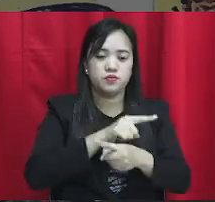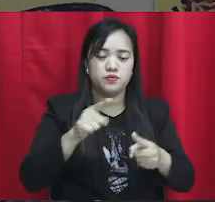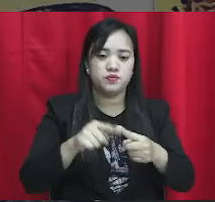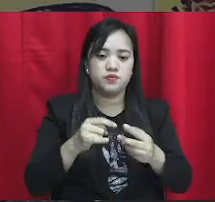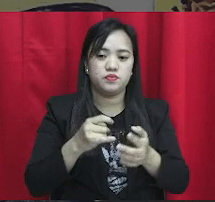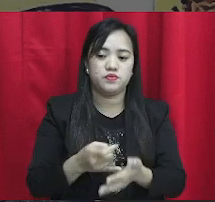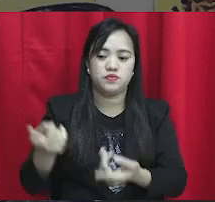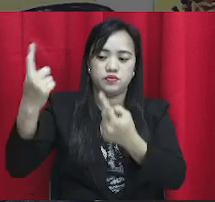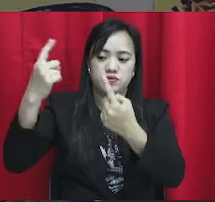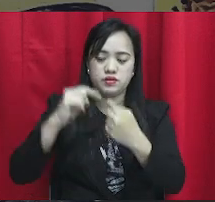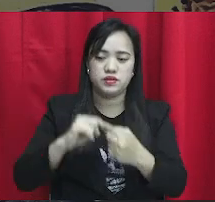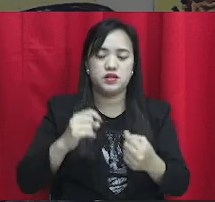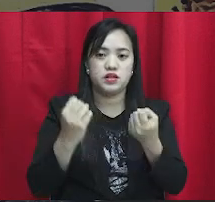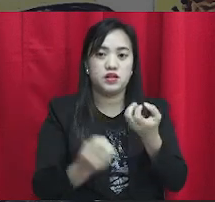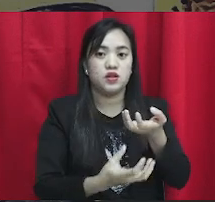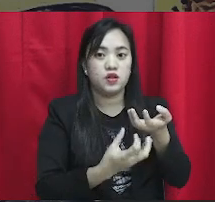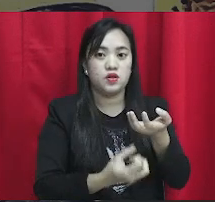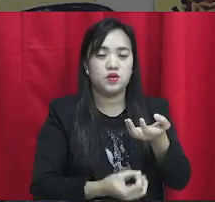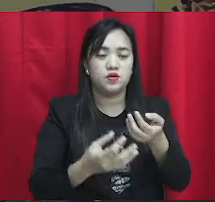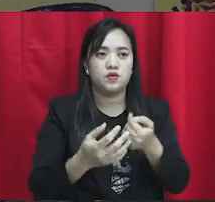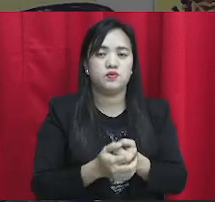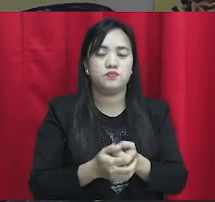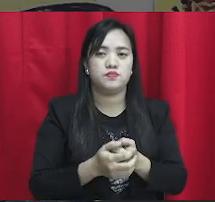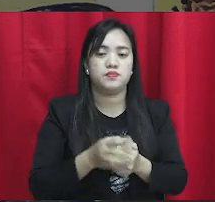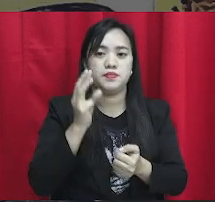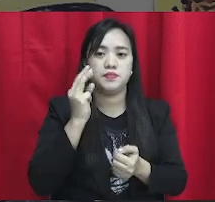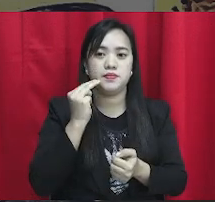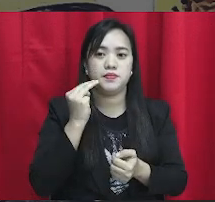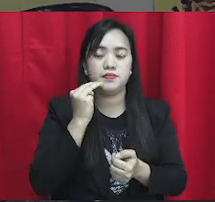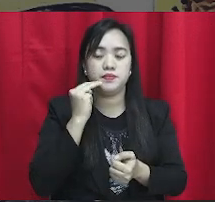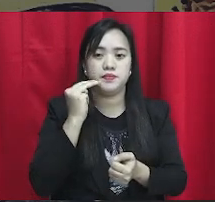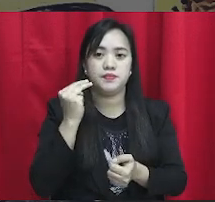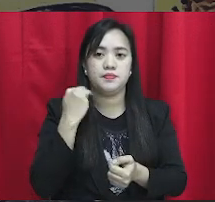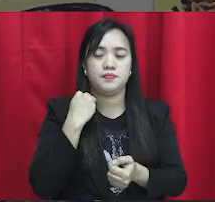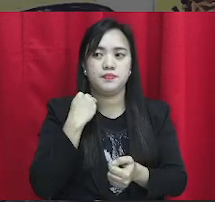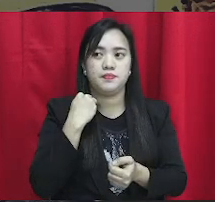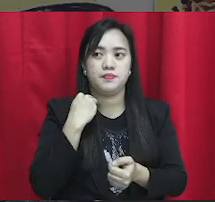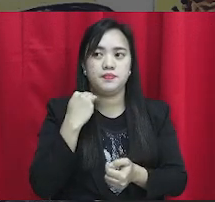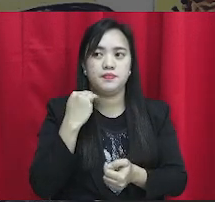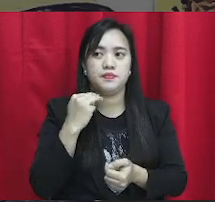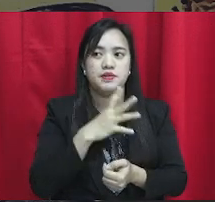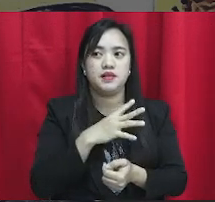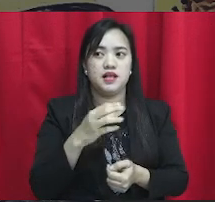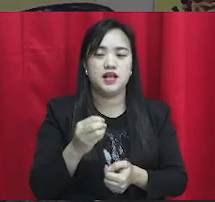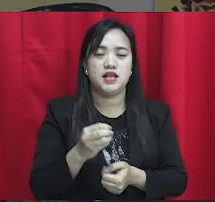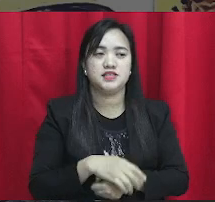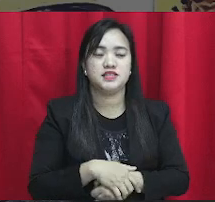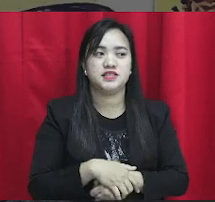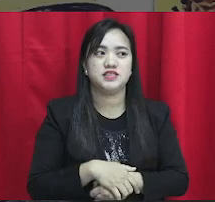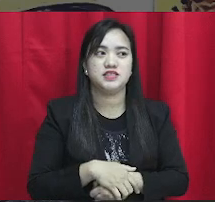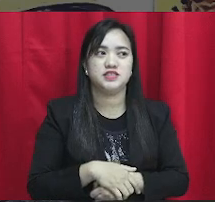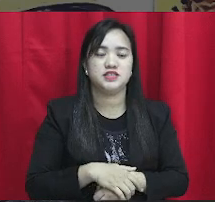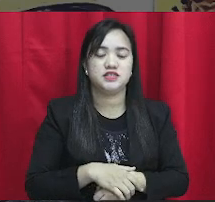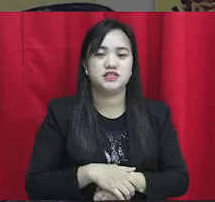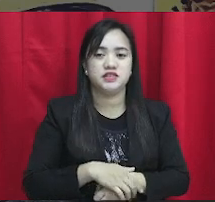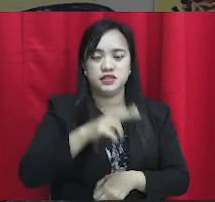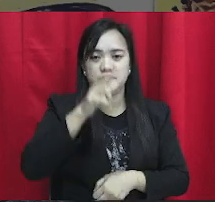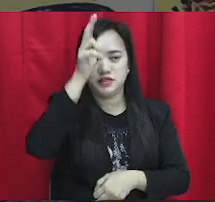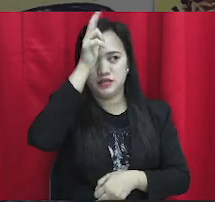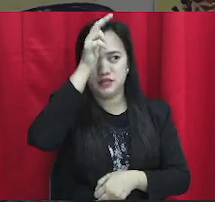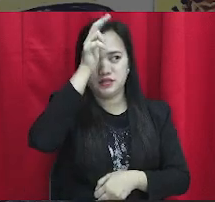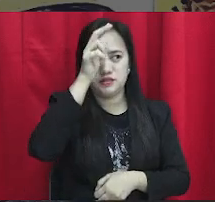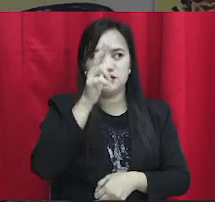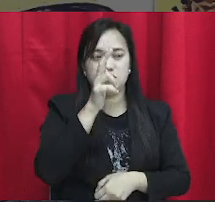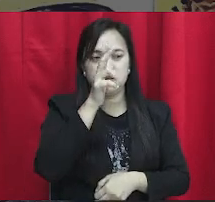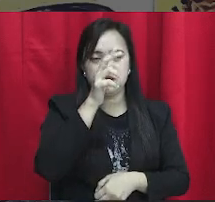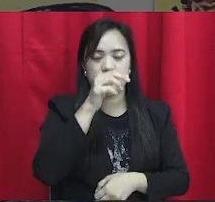kami nagluluto ng kung anong gustong meat. Red meat o kaya yung chicken. Oh, so once a week lang, nanay.